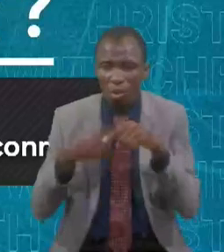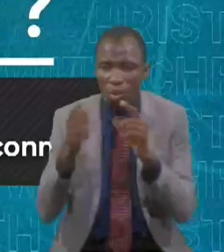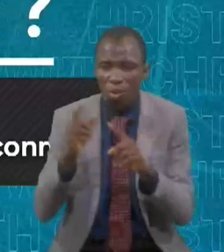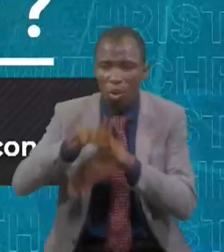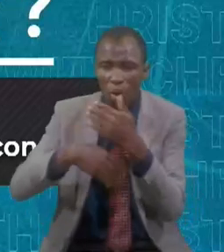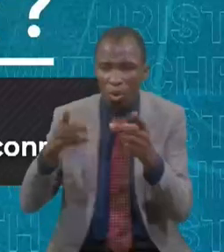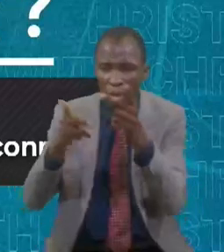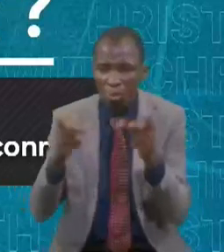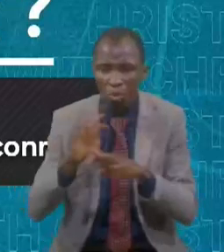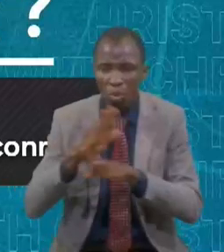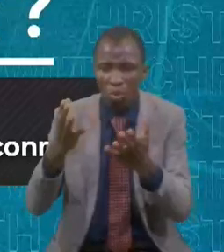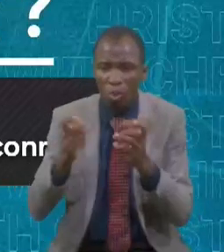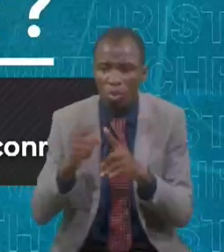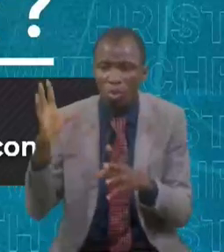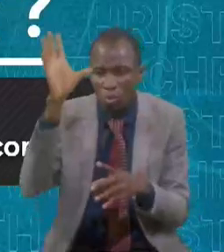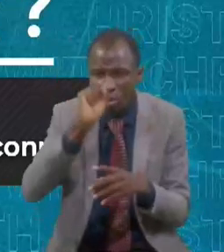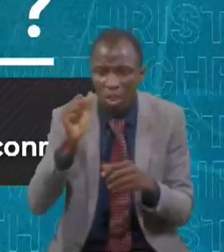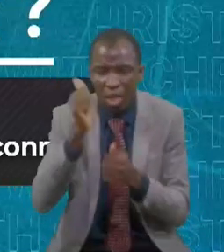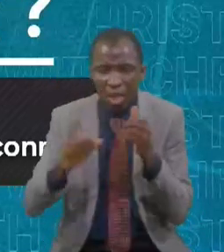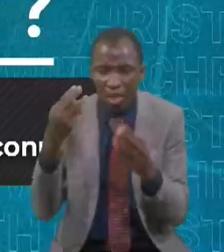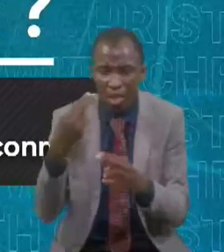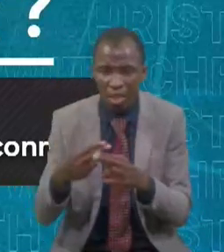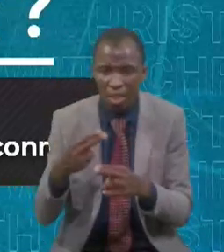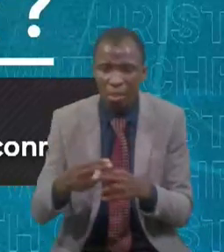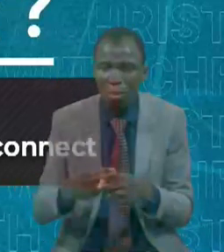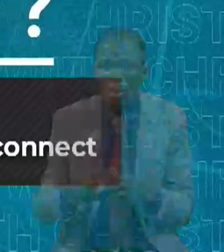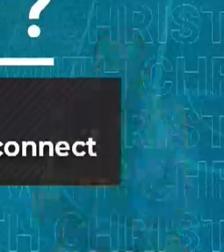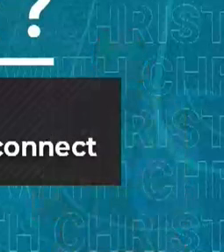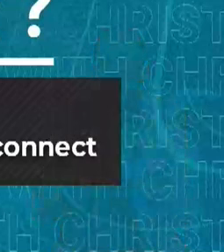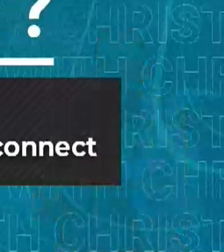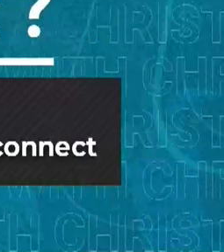étape ne voulons rater aucun